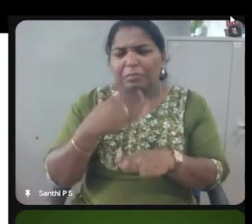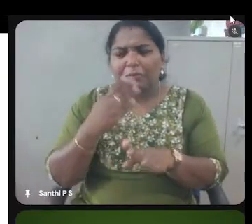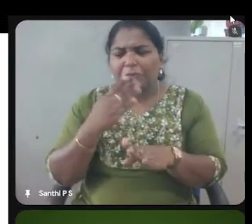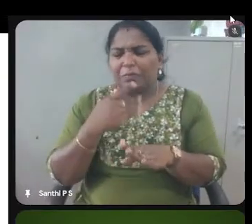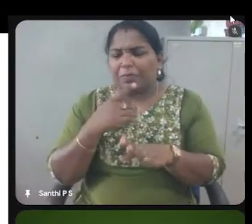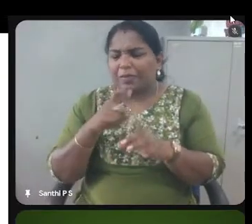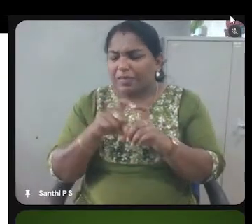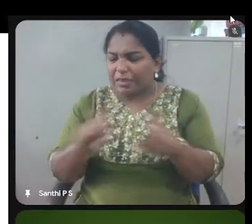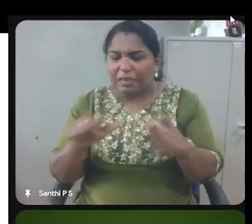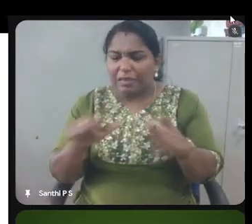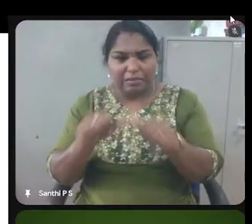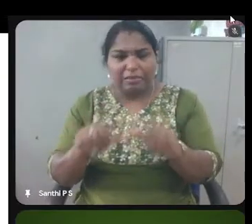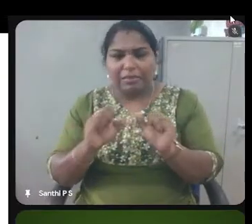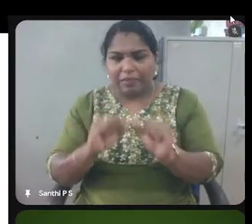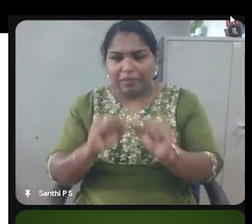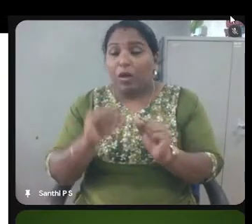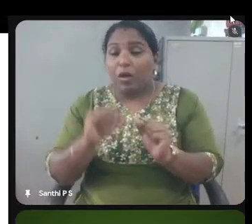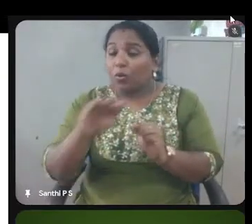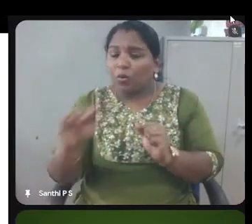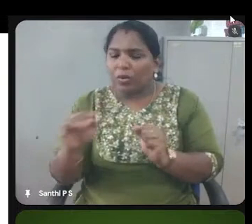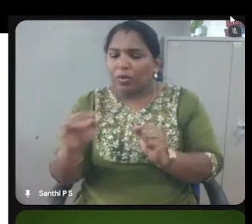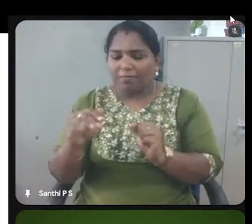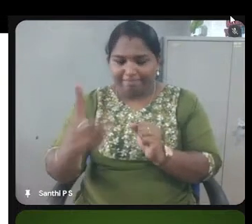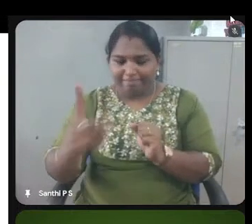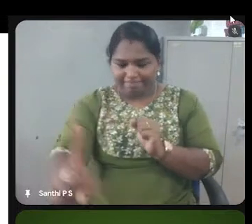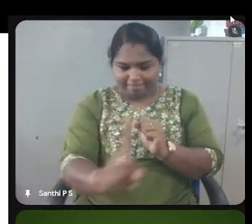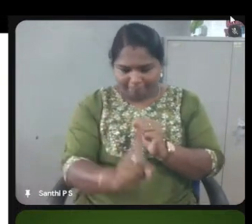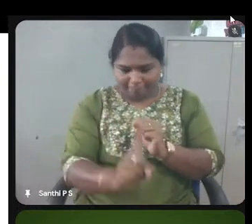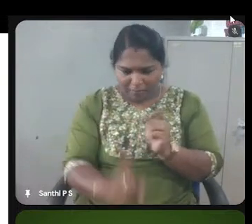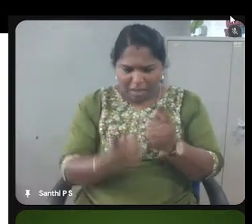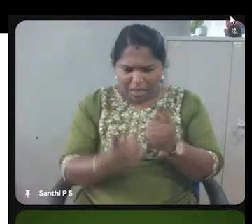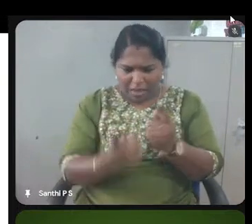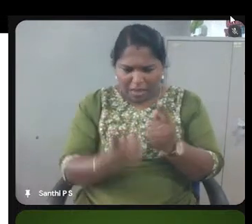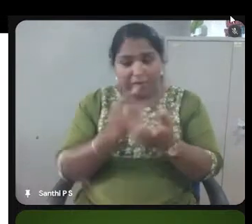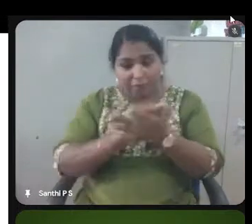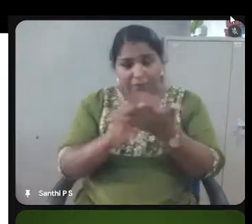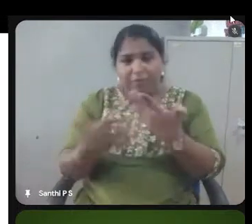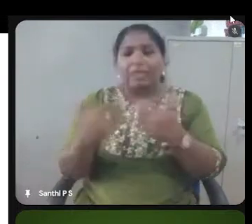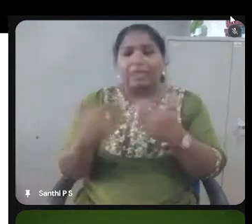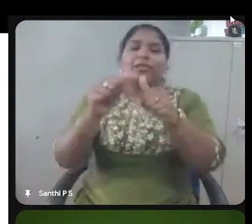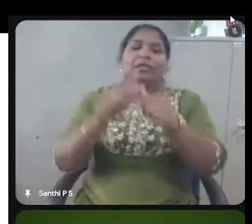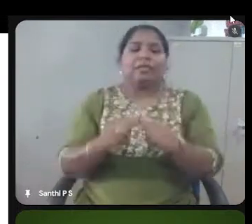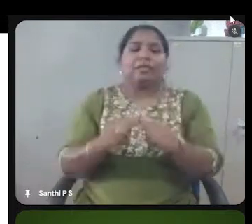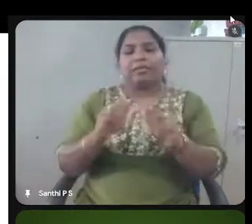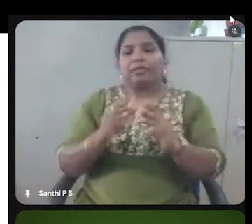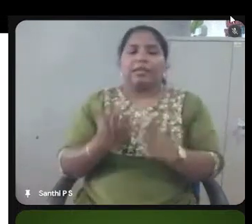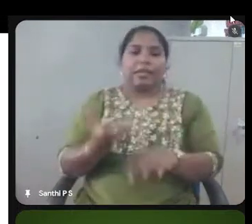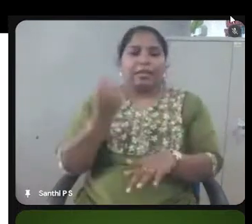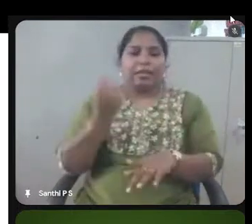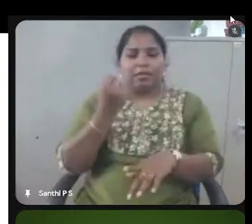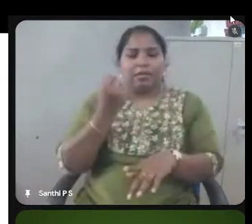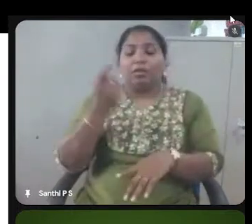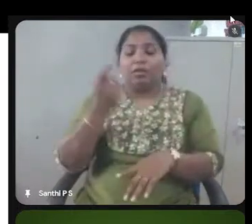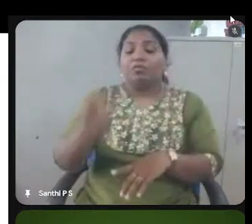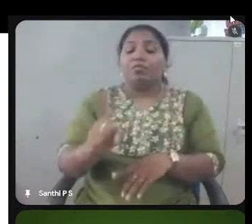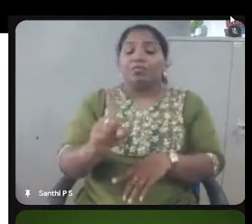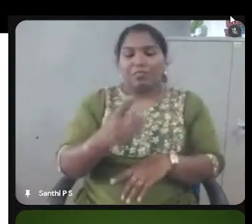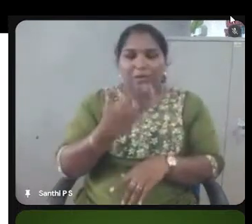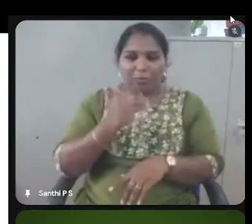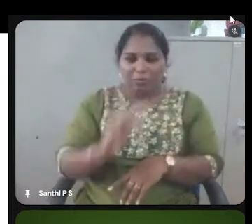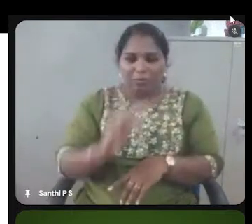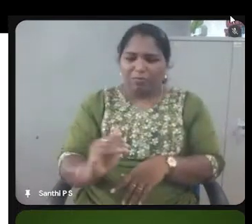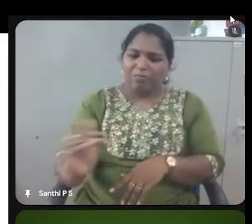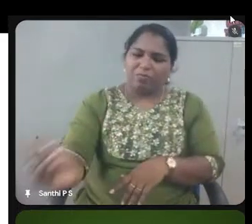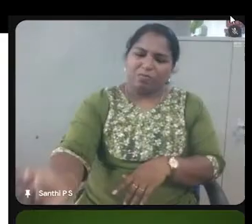പറ്റില്ല. നമ്മൾ കുട്ടികളെ കണ്ട് അസസ് ചെയ്യുമ്പോഴേ നമുക്ക് അറിയാൻ പറ്റുള്ളൂ. സോ കുട്ടി എത്രത്തോളം ആ ഒരു